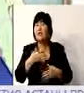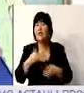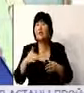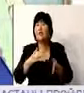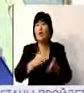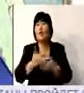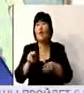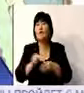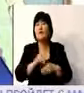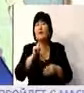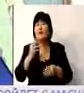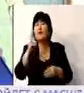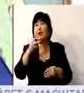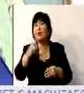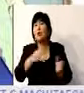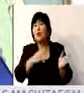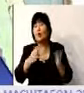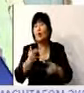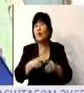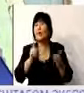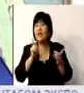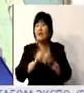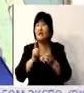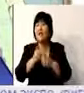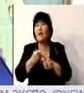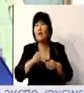воспитании молодежи. Третий год подряд проходят эти встречи.